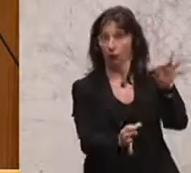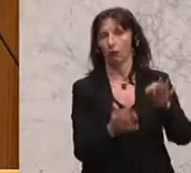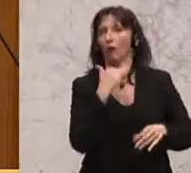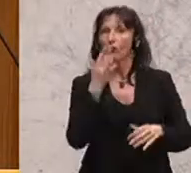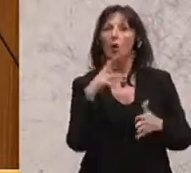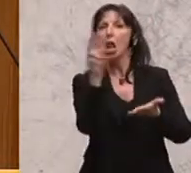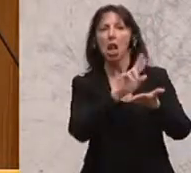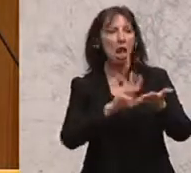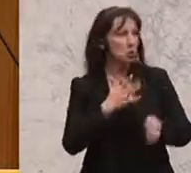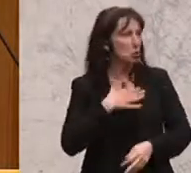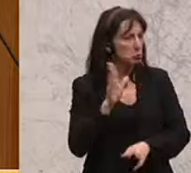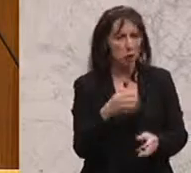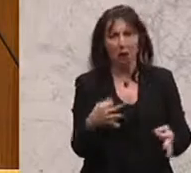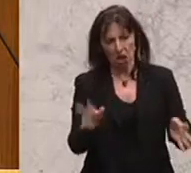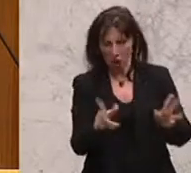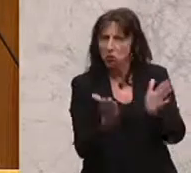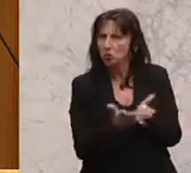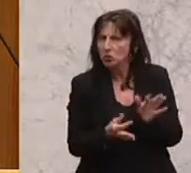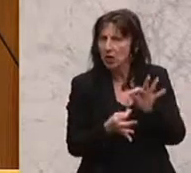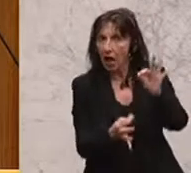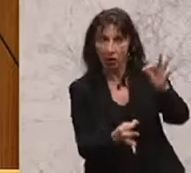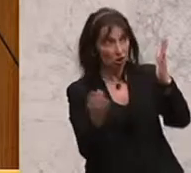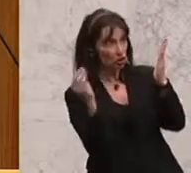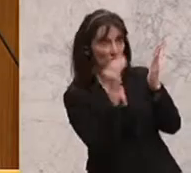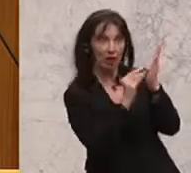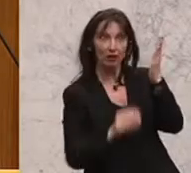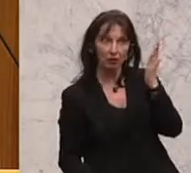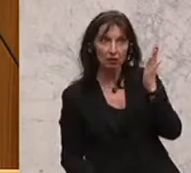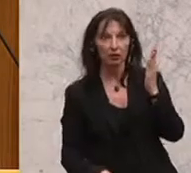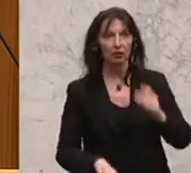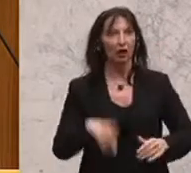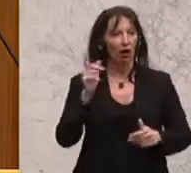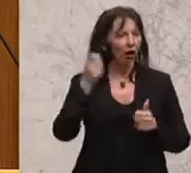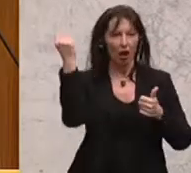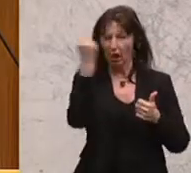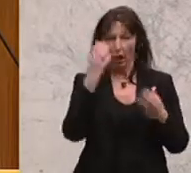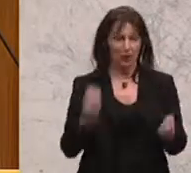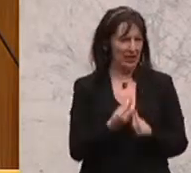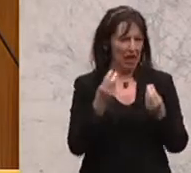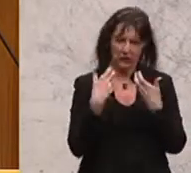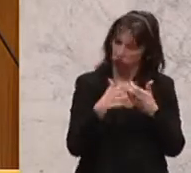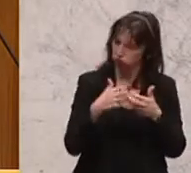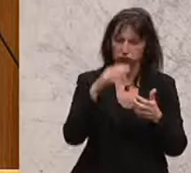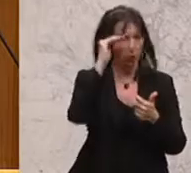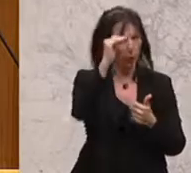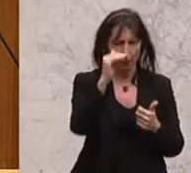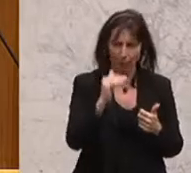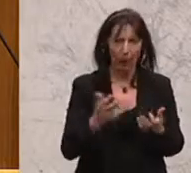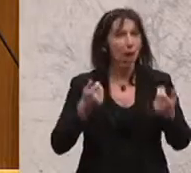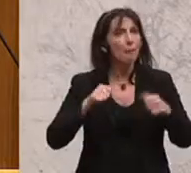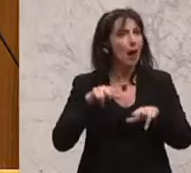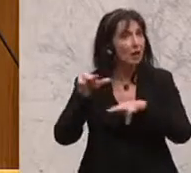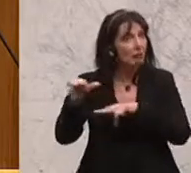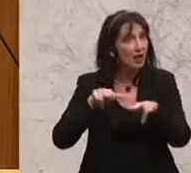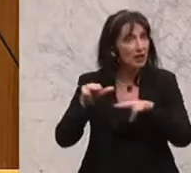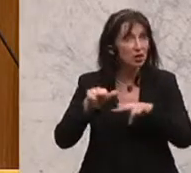kann eh nichts lesen. Ja? Da steht drinnen eine Gaunerei nach der anderen in Wahrheit, wie nämlich das